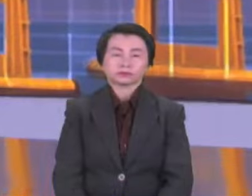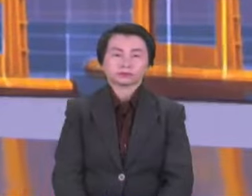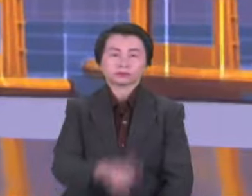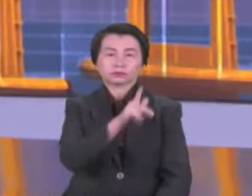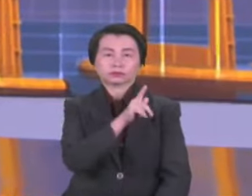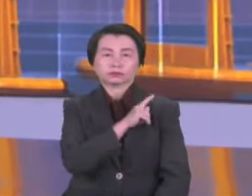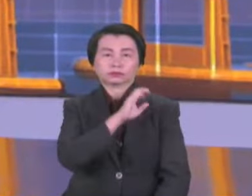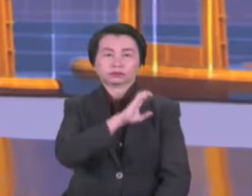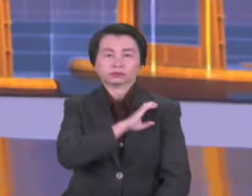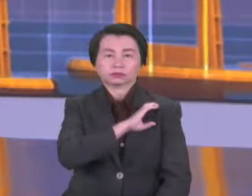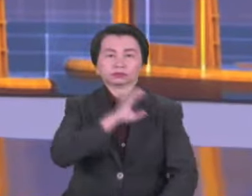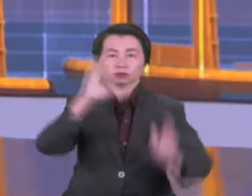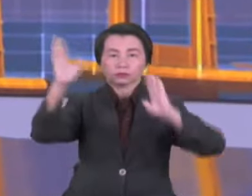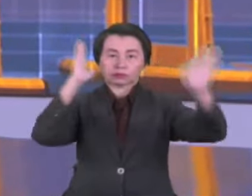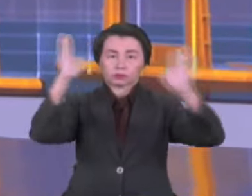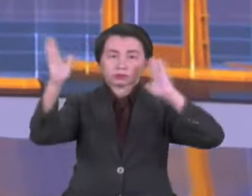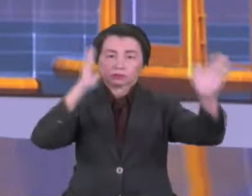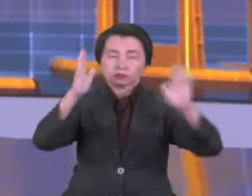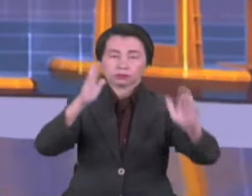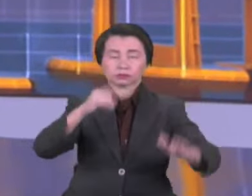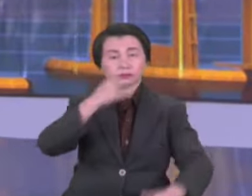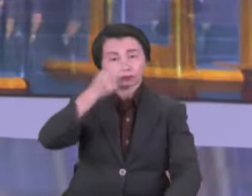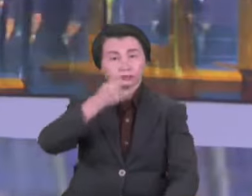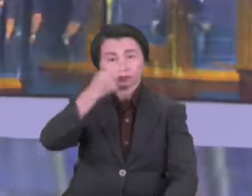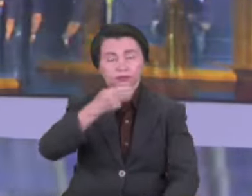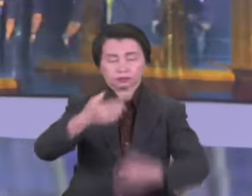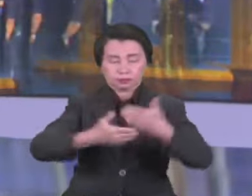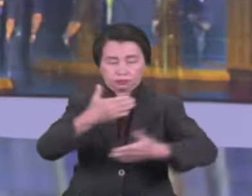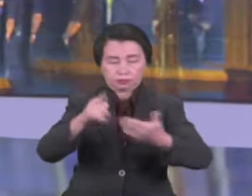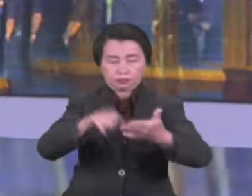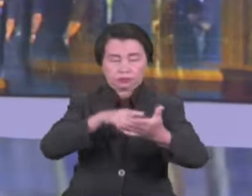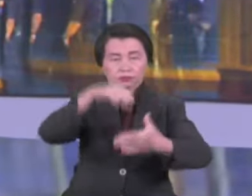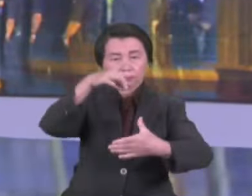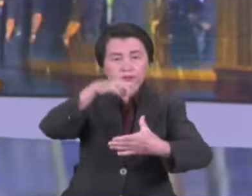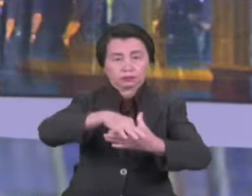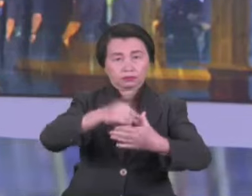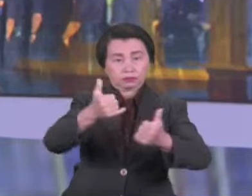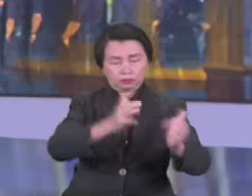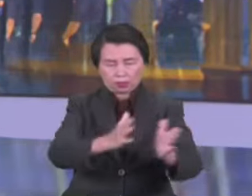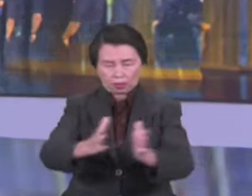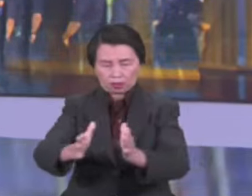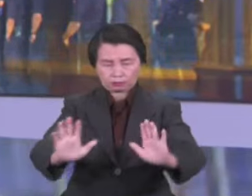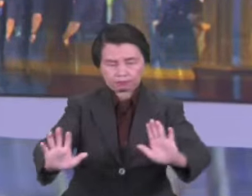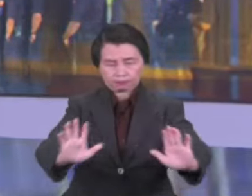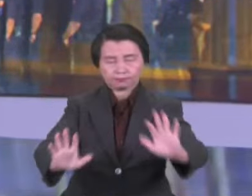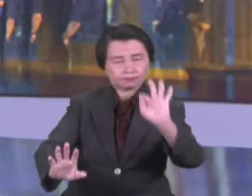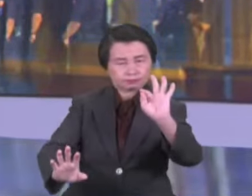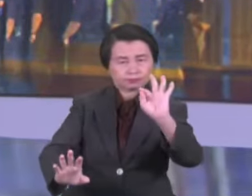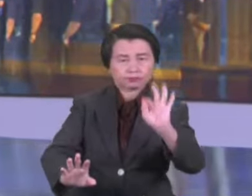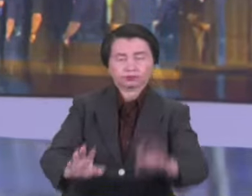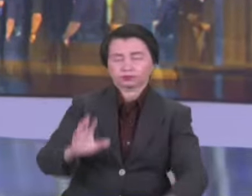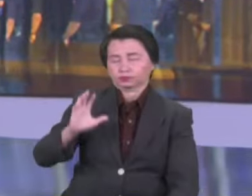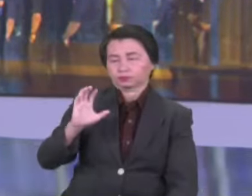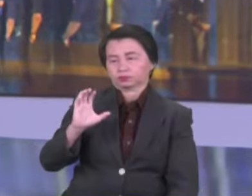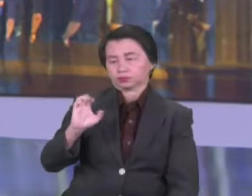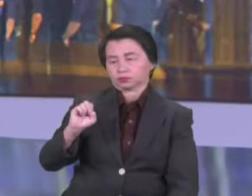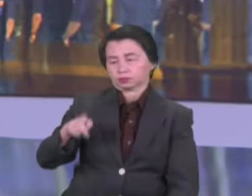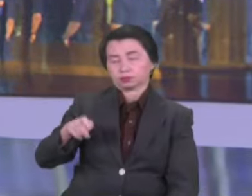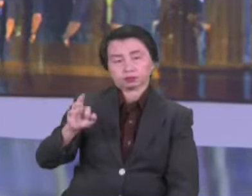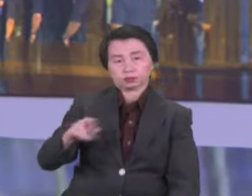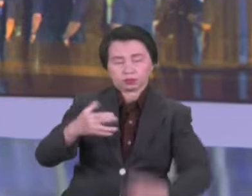Ketua Polis Negara Tan Sri Akhil Sani Abdullah Sani menyifatkan proses pengundian awal teratur dan terkawal. Permati SPR turut